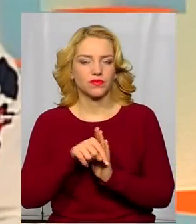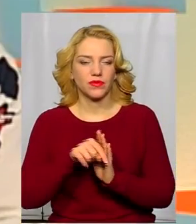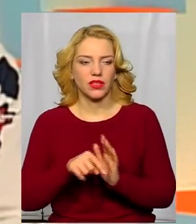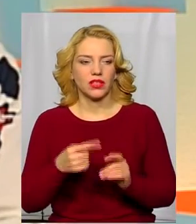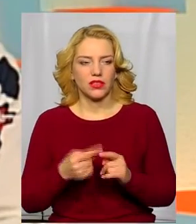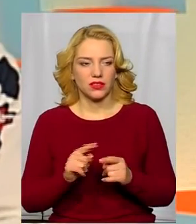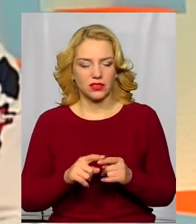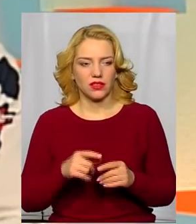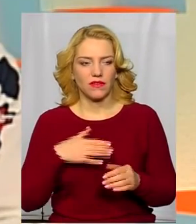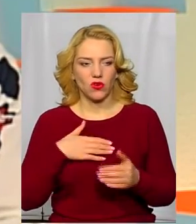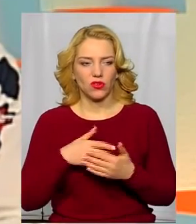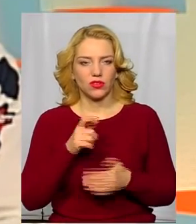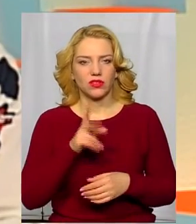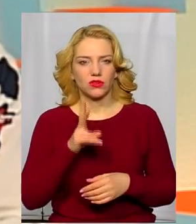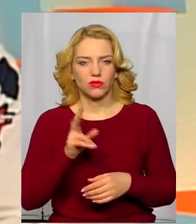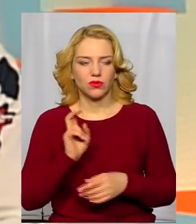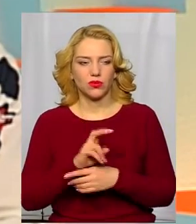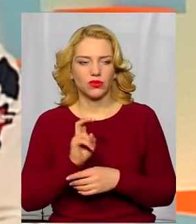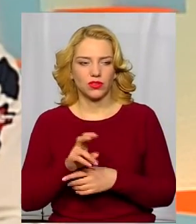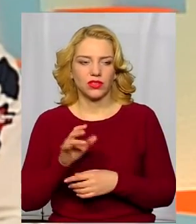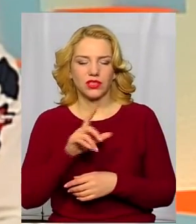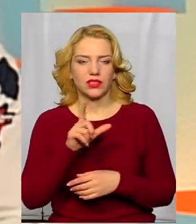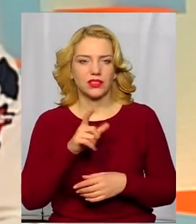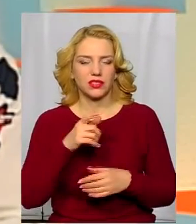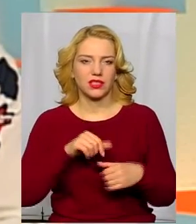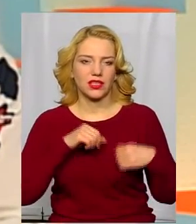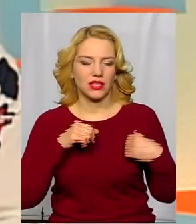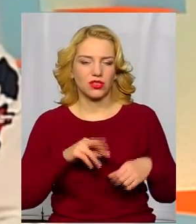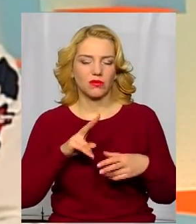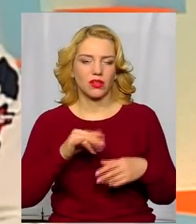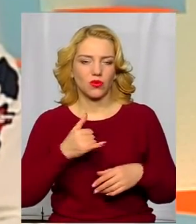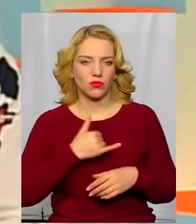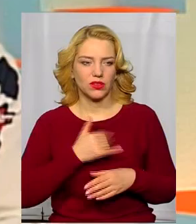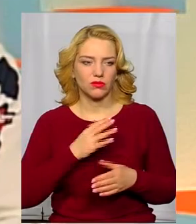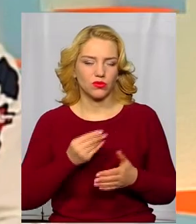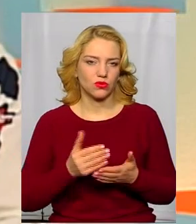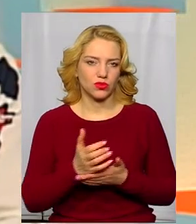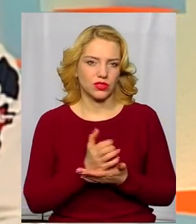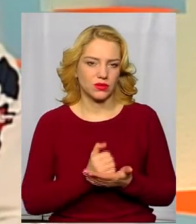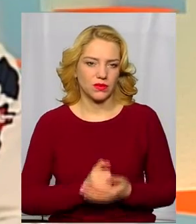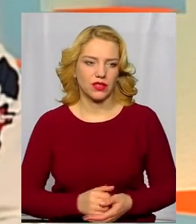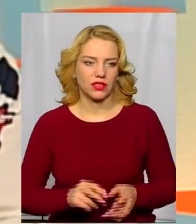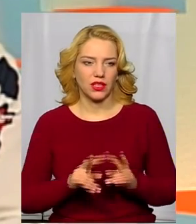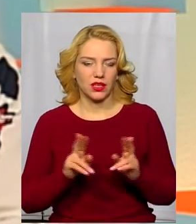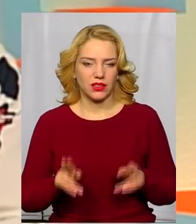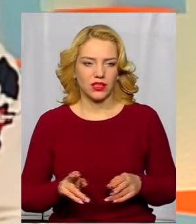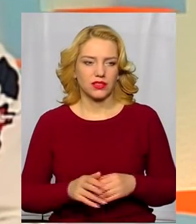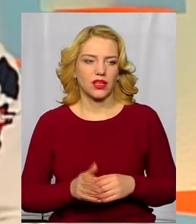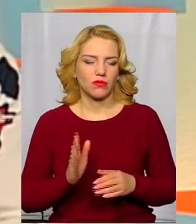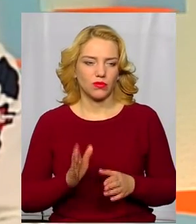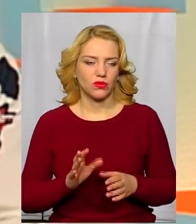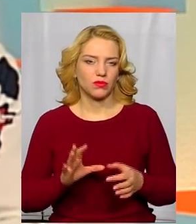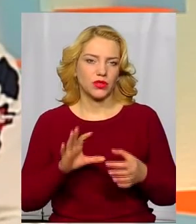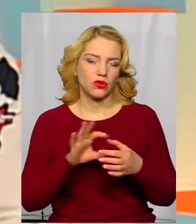Напевно, самі волонтери, які будуть ходити зі сердечками, такі як ось у мене, і будуть збирати кошти. Так само будемо